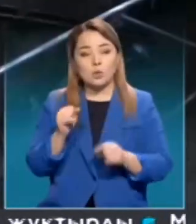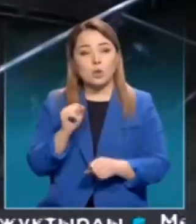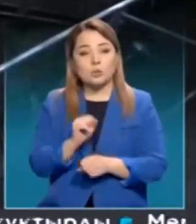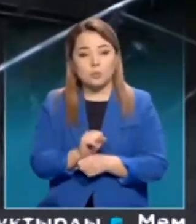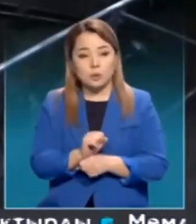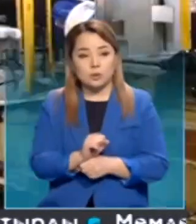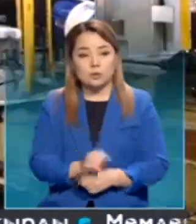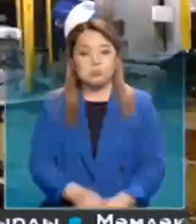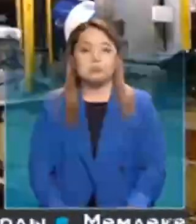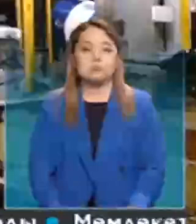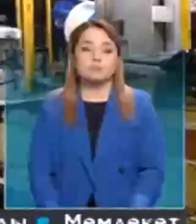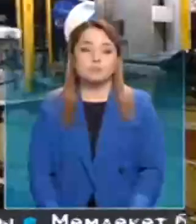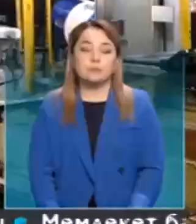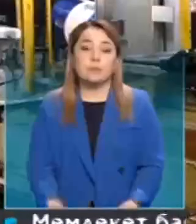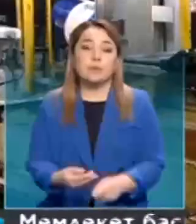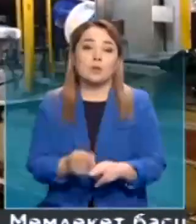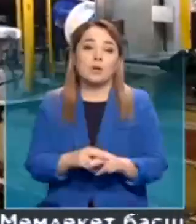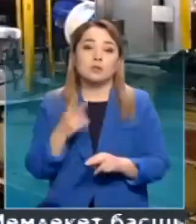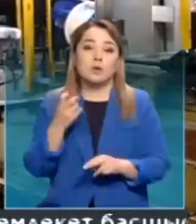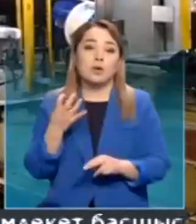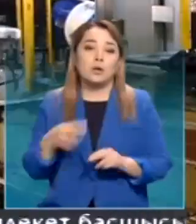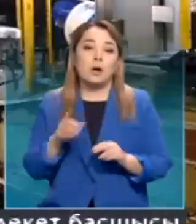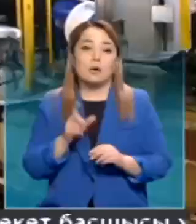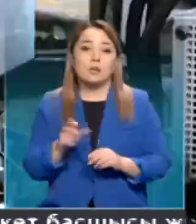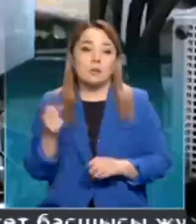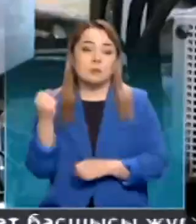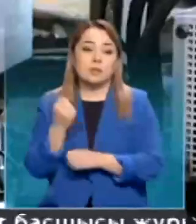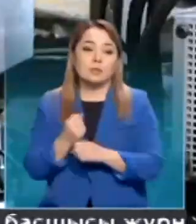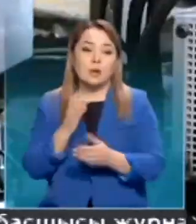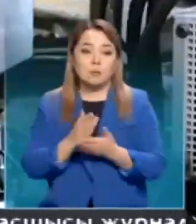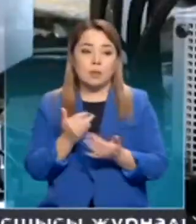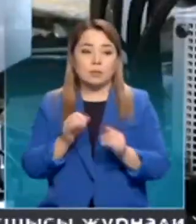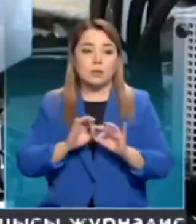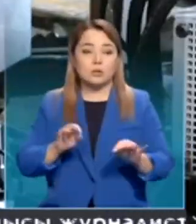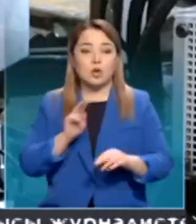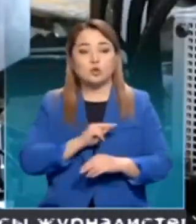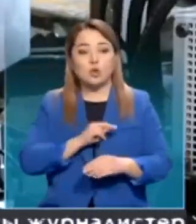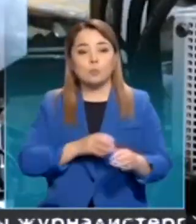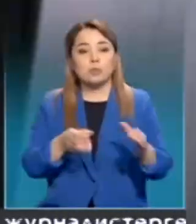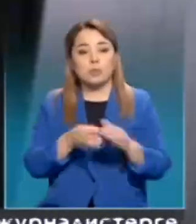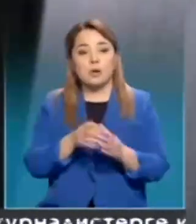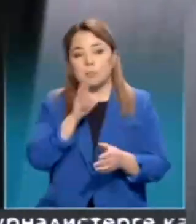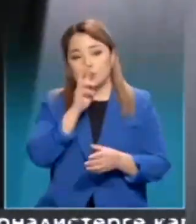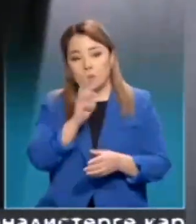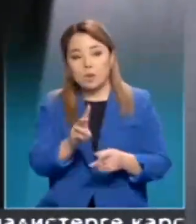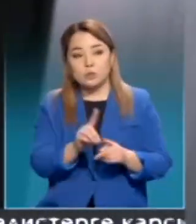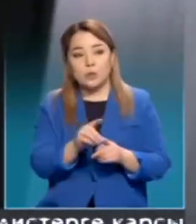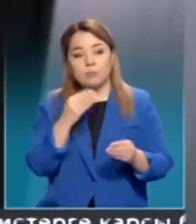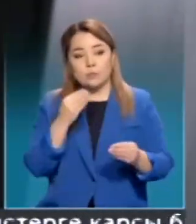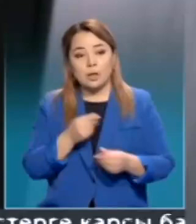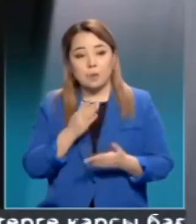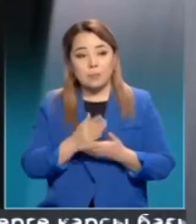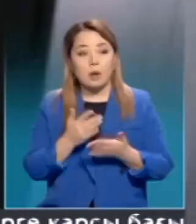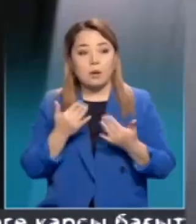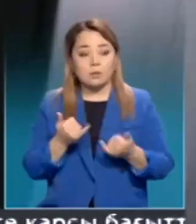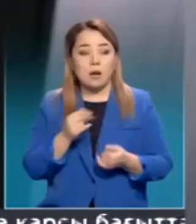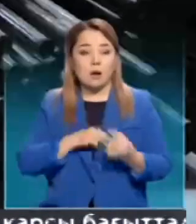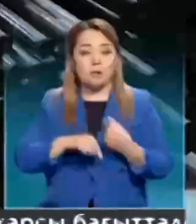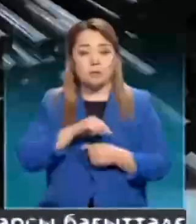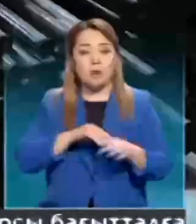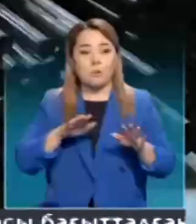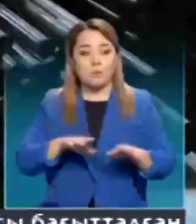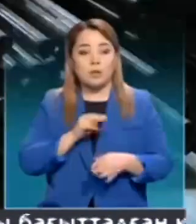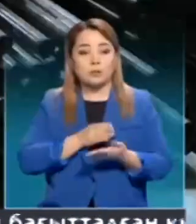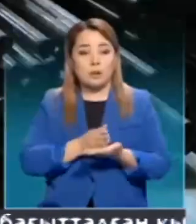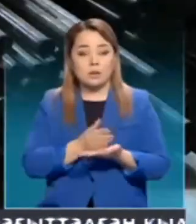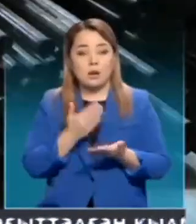тұр. Мұнда 240 адам еңбек етеді. Айтуларынша жұмыс жүктемесі мен жалақылары көңілдерінен шығады. Алайда кәсіпорын